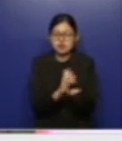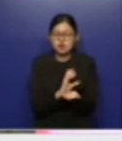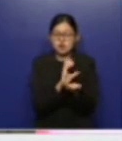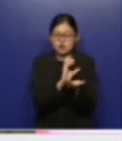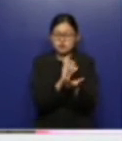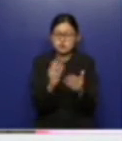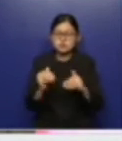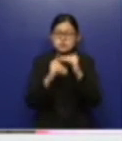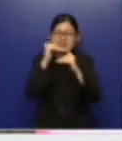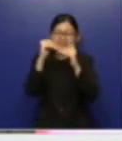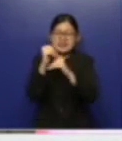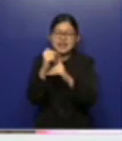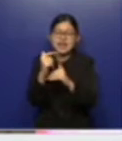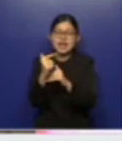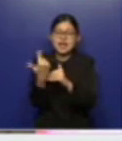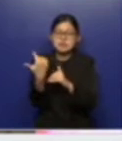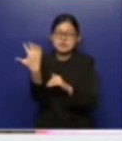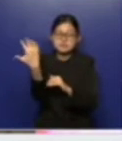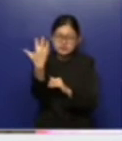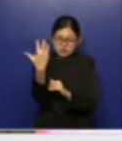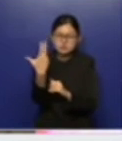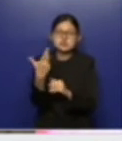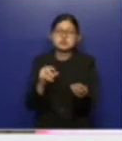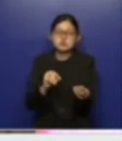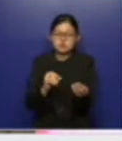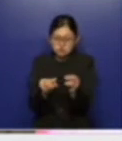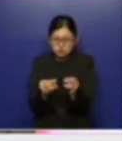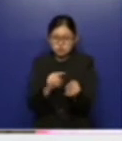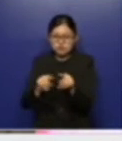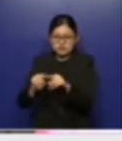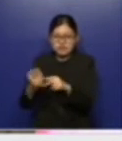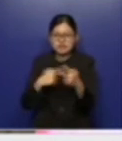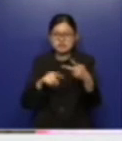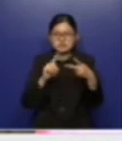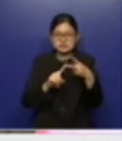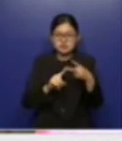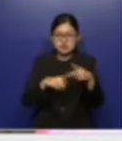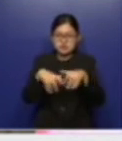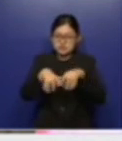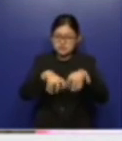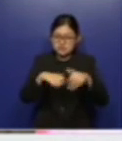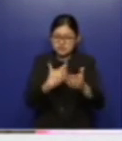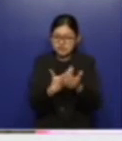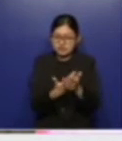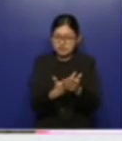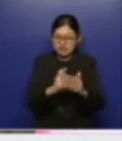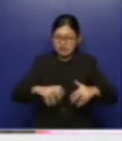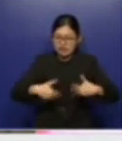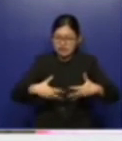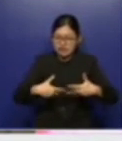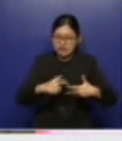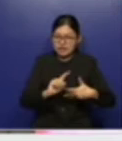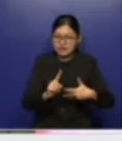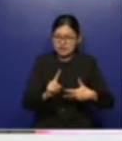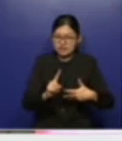อของท่านน่ะนี่อันที่หนึ่งอันที่สองท่านต้องจัดรายได้เข้าไป